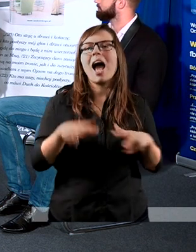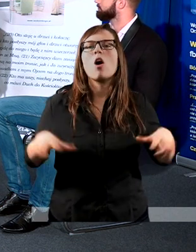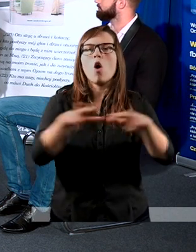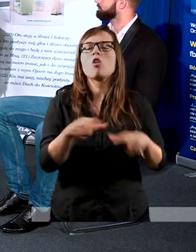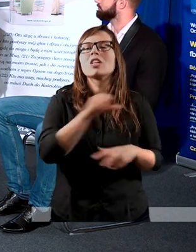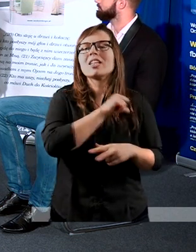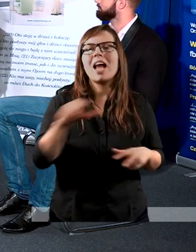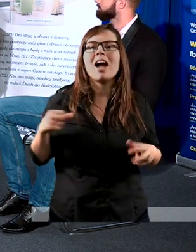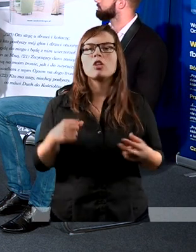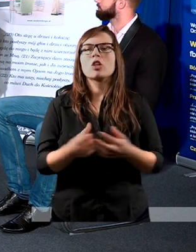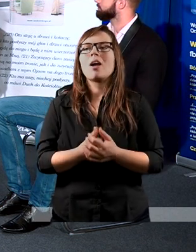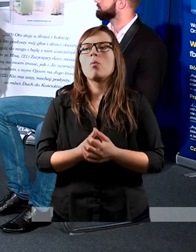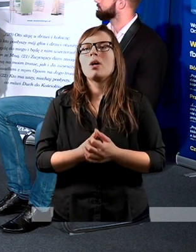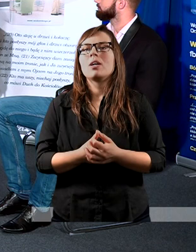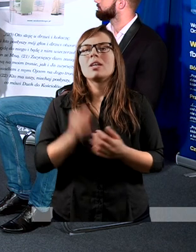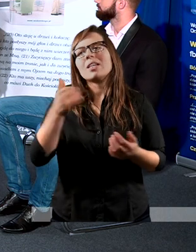rodzina się